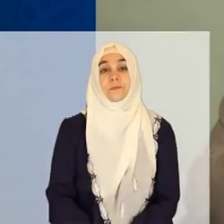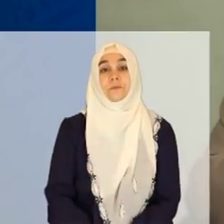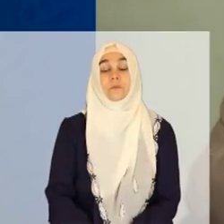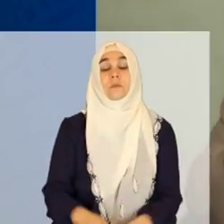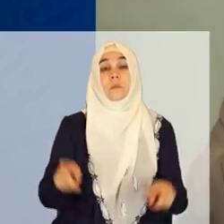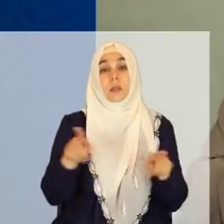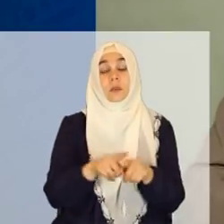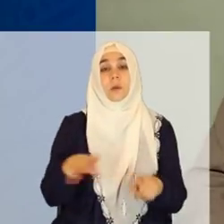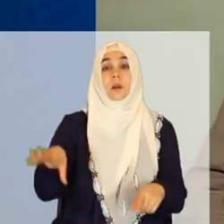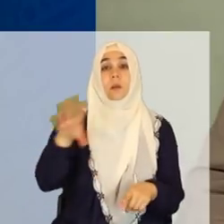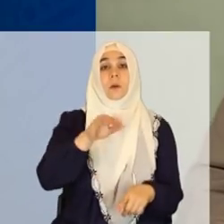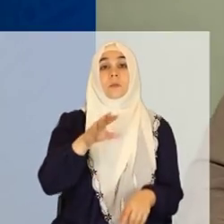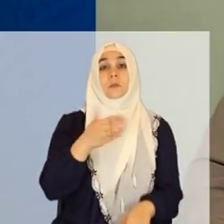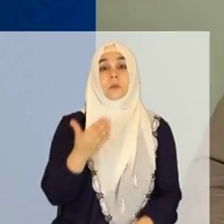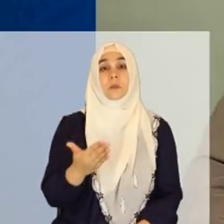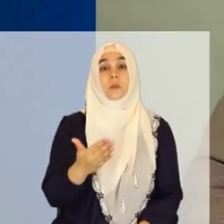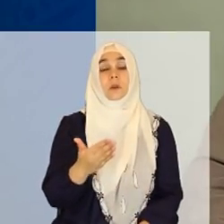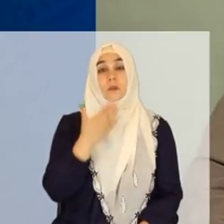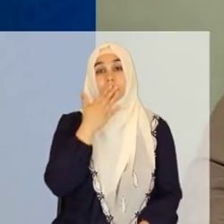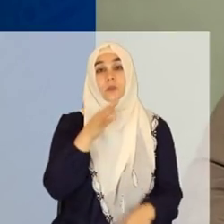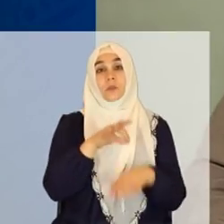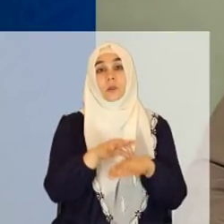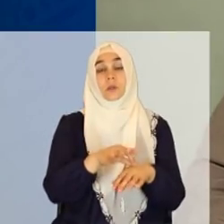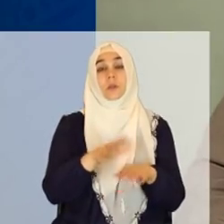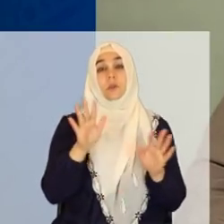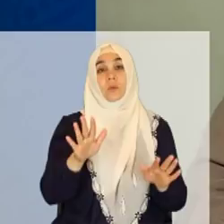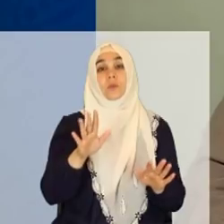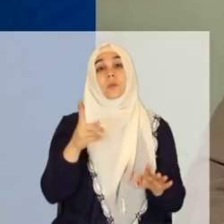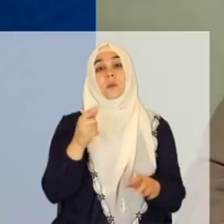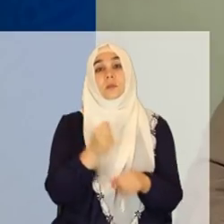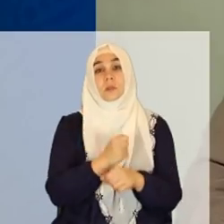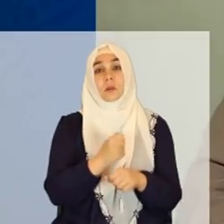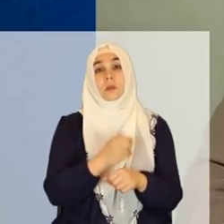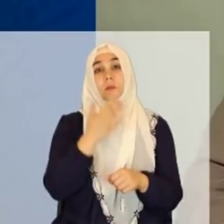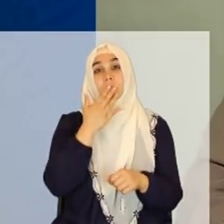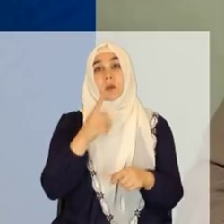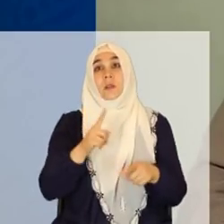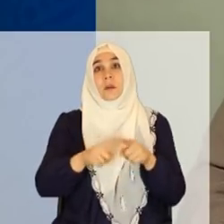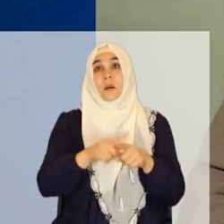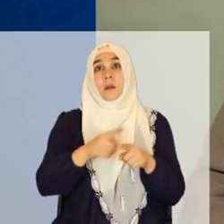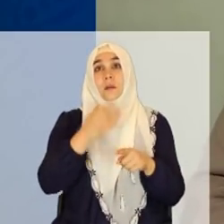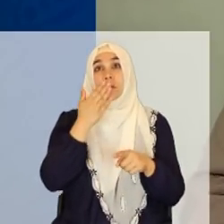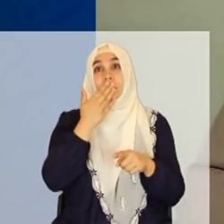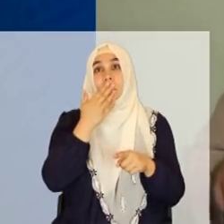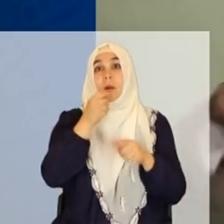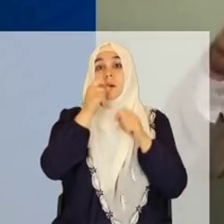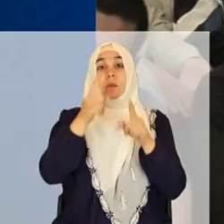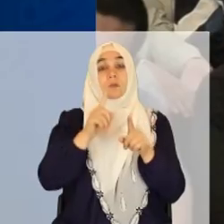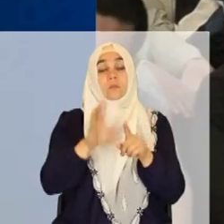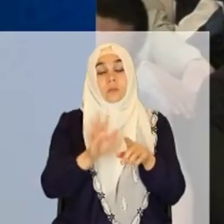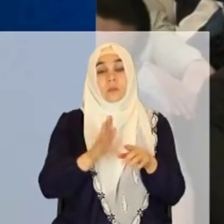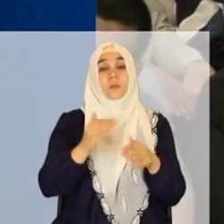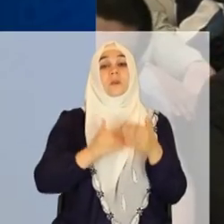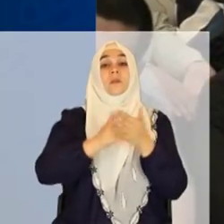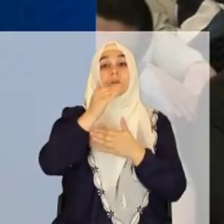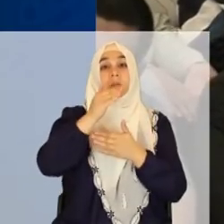Demak, biz hammamiz ana ro'zani tutganda faqat nima qilib bo'lsa ham iftorga yetib olsam bo'ldi degandan endi yuqoriga